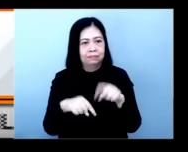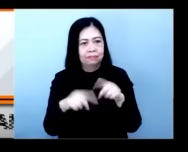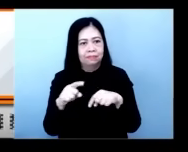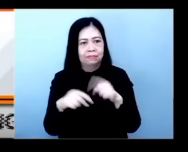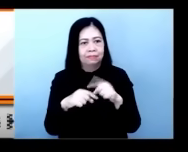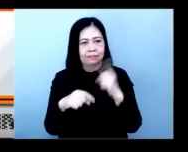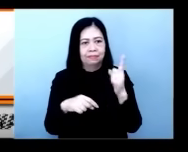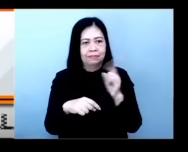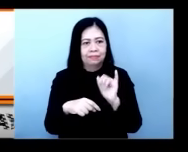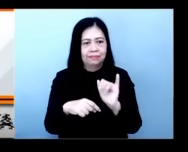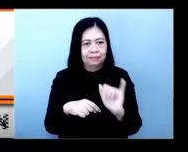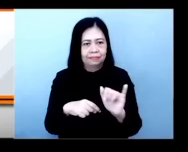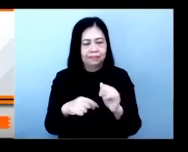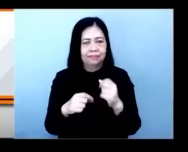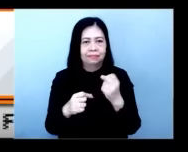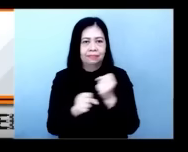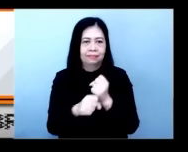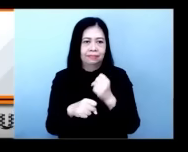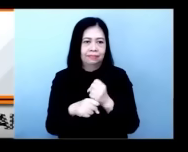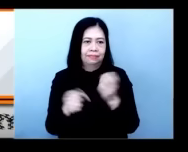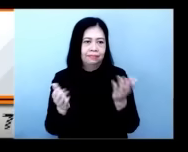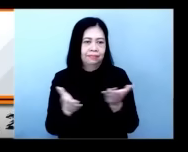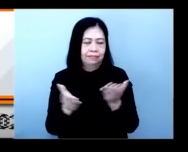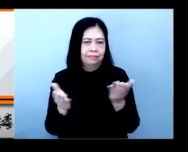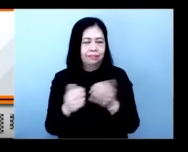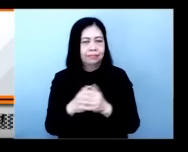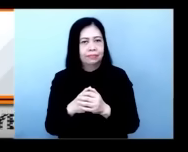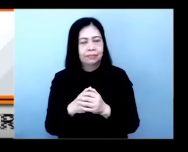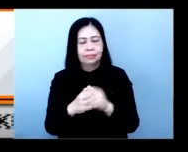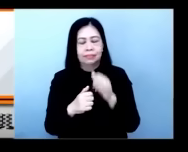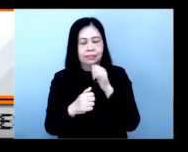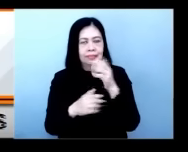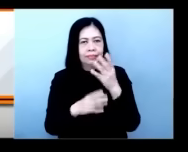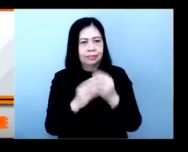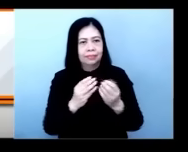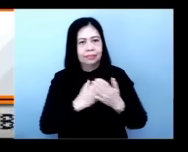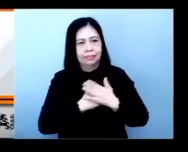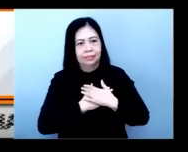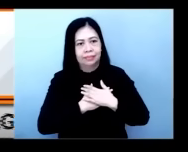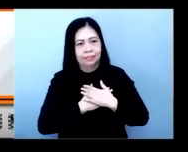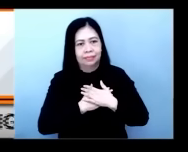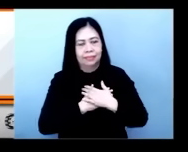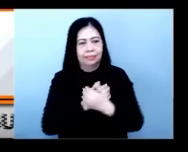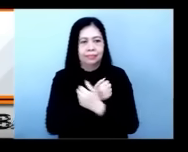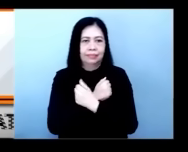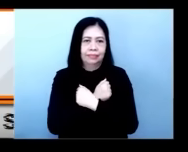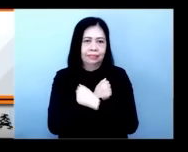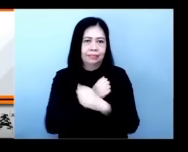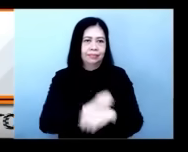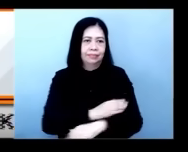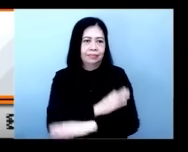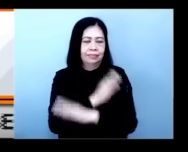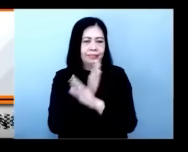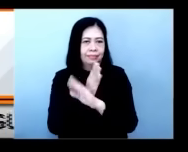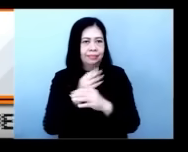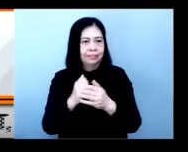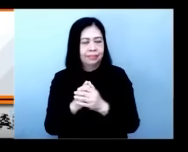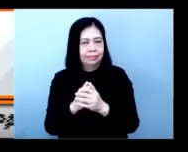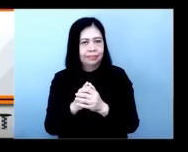buhay ang naburito. Hindi maaaring mawala sa aking puso ang pagmamahal ng Davao sa mga tao